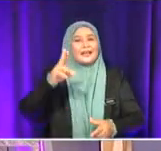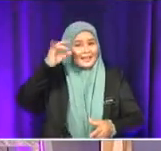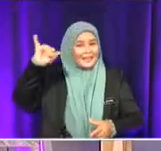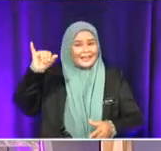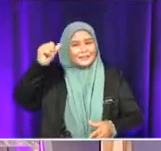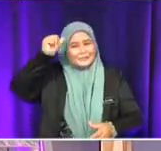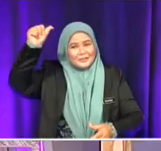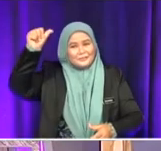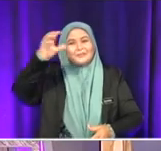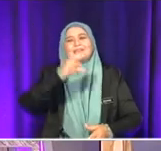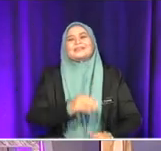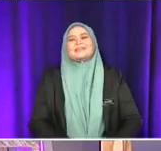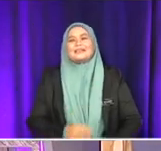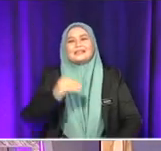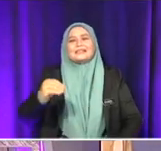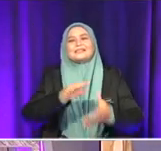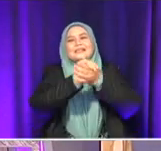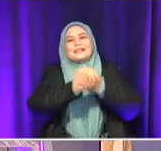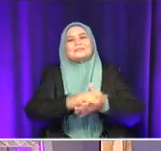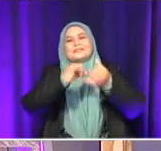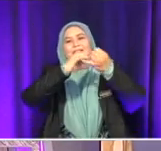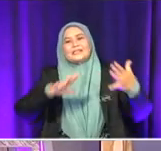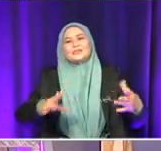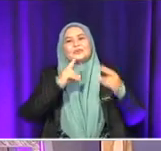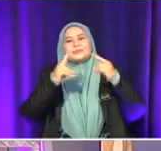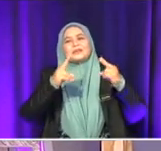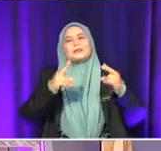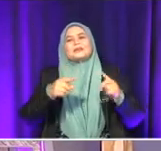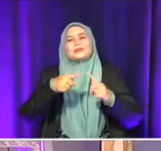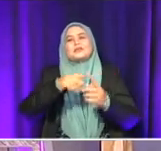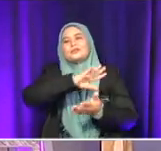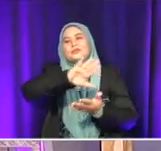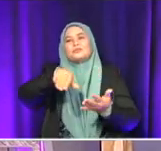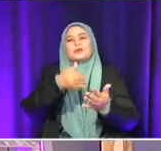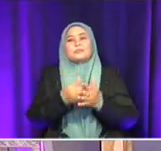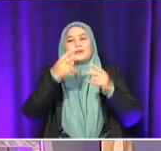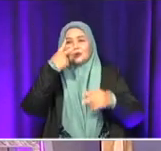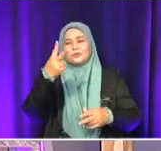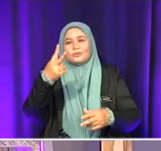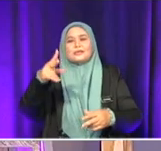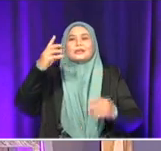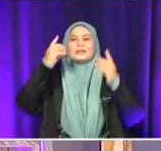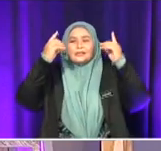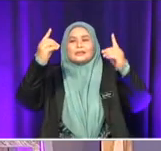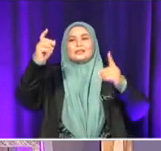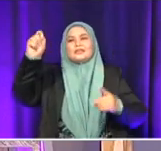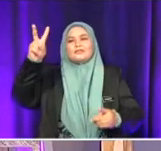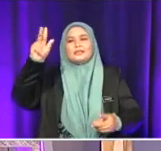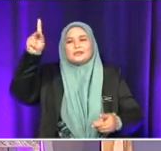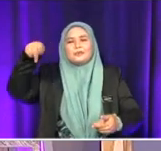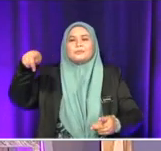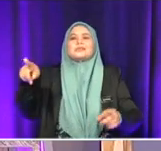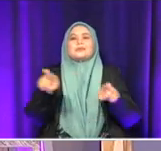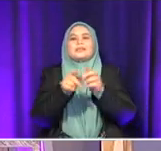assalamualaikum warahmatullahi wabarakatuh dan salam sejahtera diucapkan kepada seluruh penonton Dedek TVM Anda bersama saya